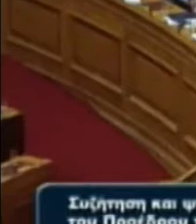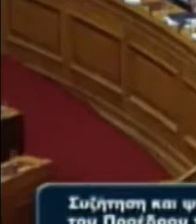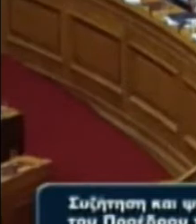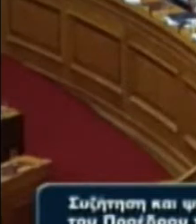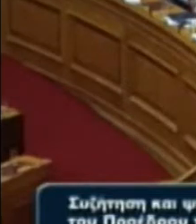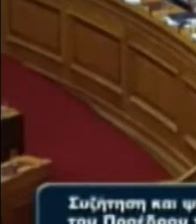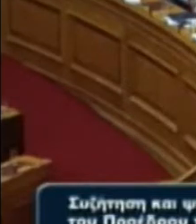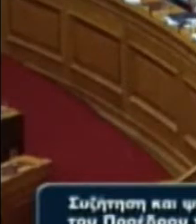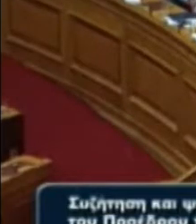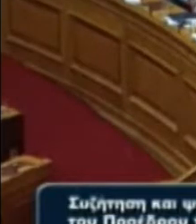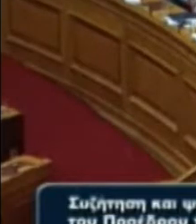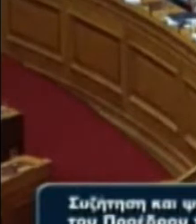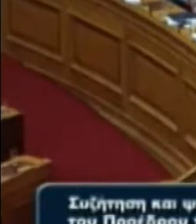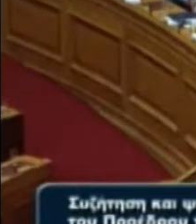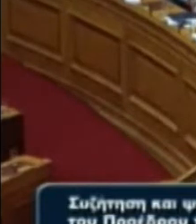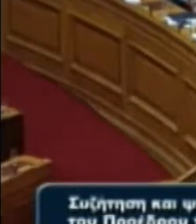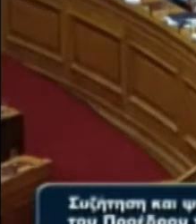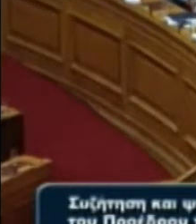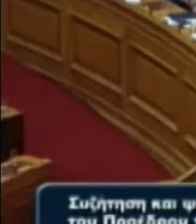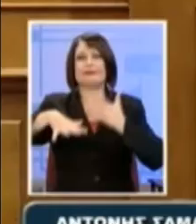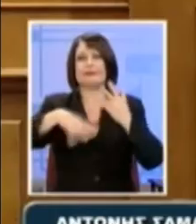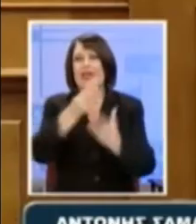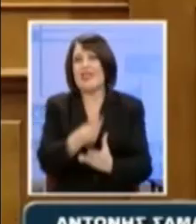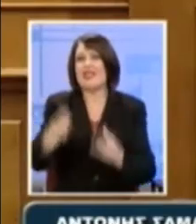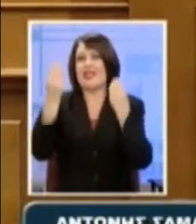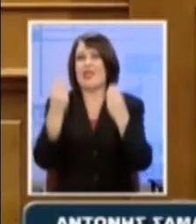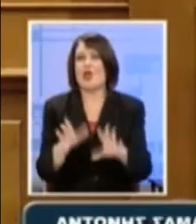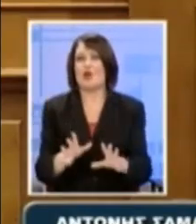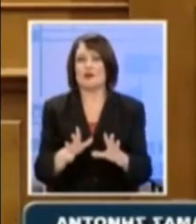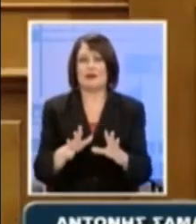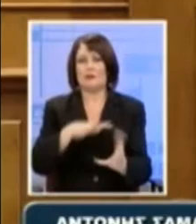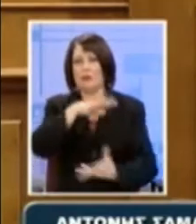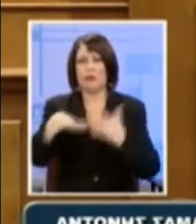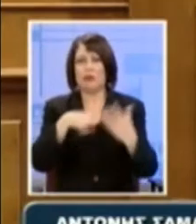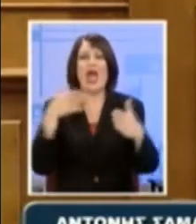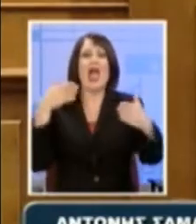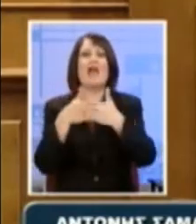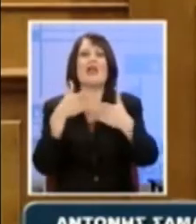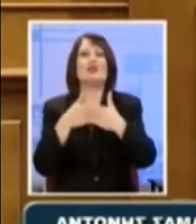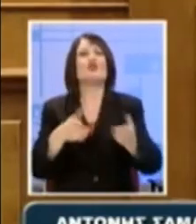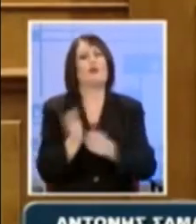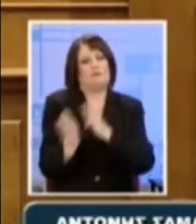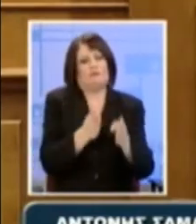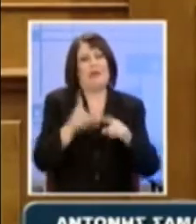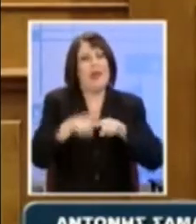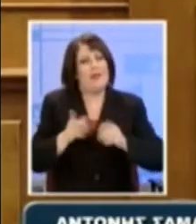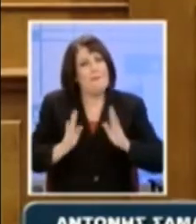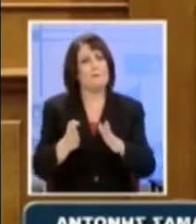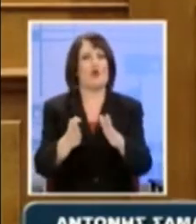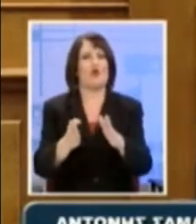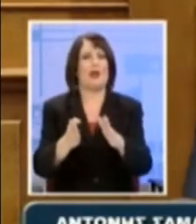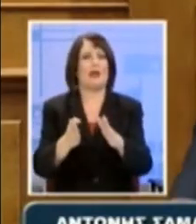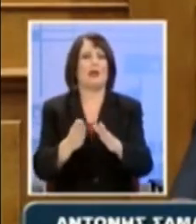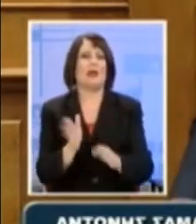të majt Syriza, parti kjo që kundështon masa shtrënguese të qeverisë. Në një votim të jetë të ngushtë, nga 294 deputet